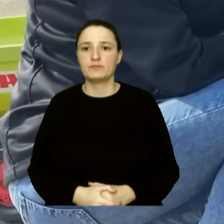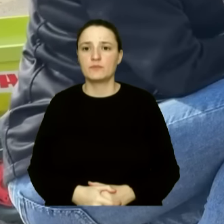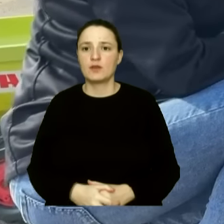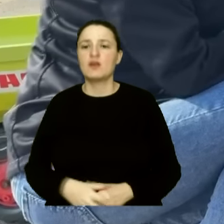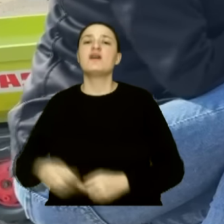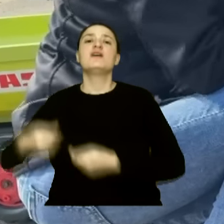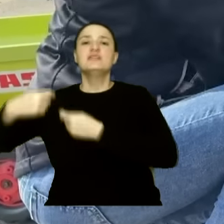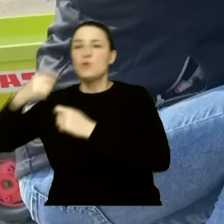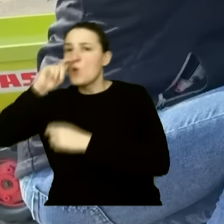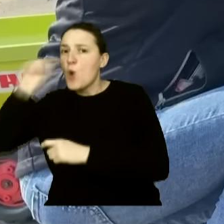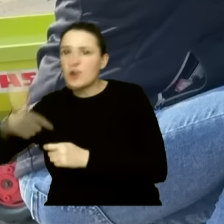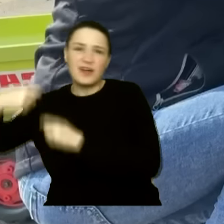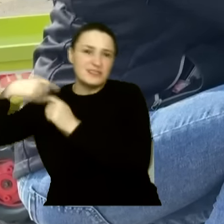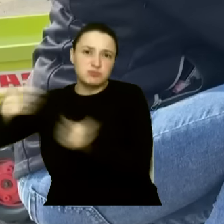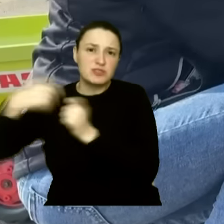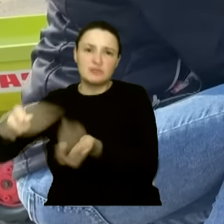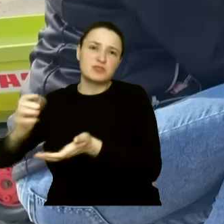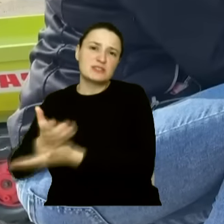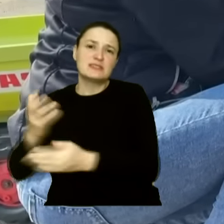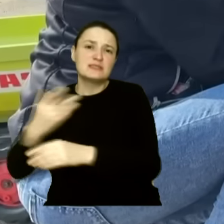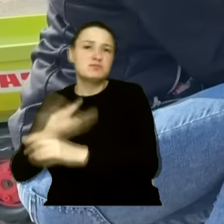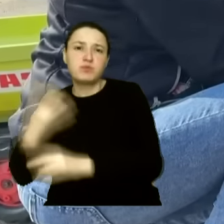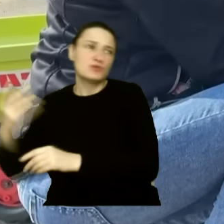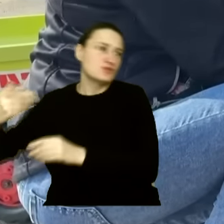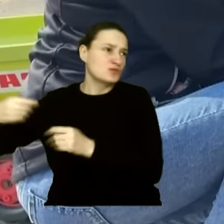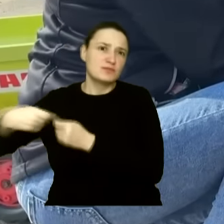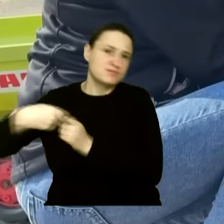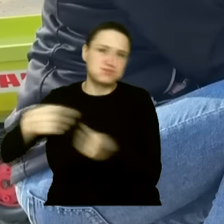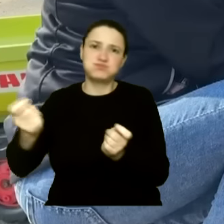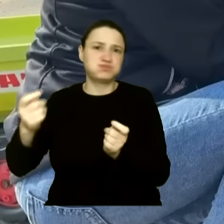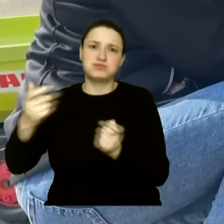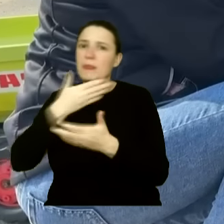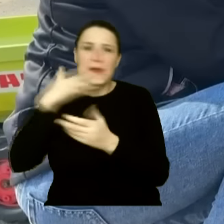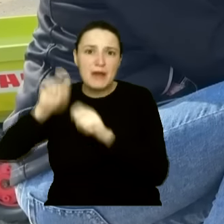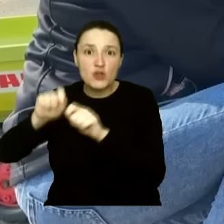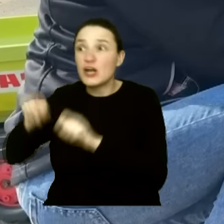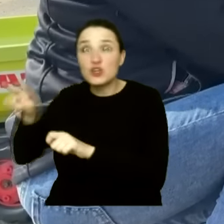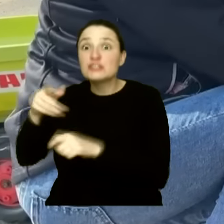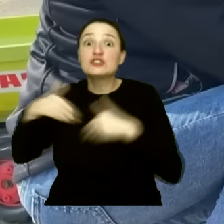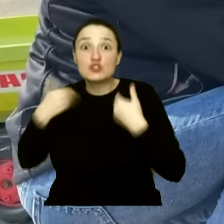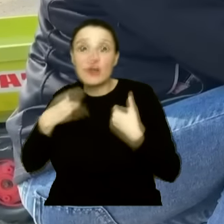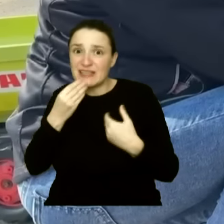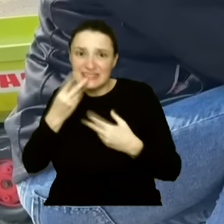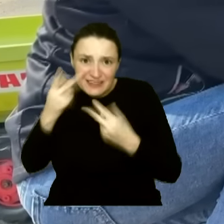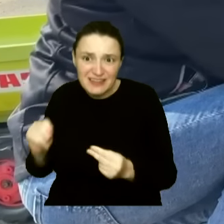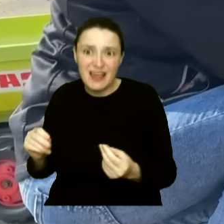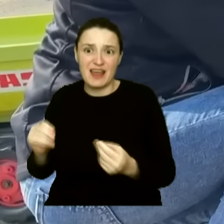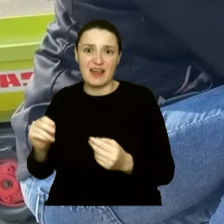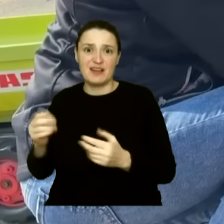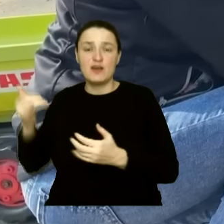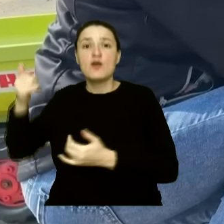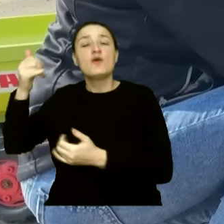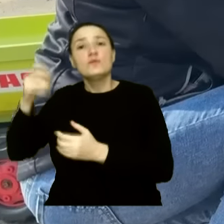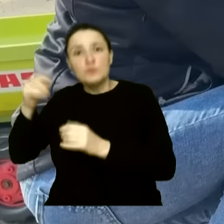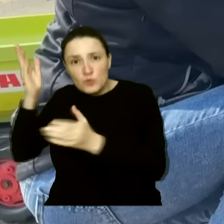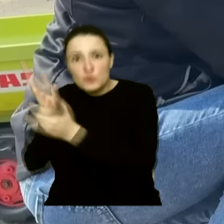płodów rolnych z Ukrainy. Podkreślam, że to w ogóle nie jest zdrowa żywność, gdyż środki ochrony roślin są już